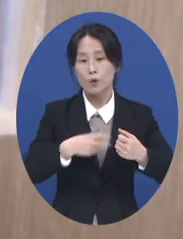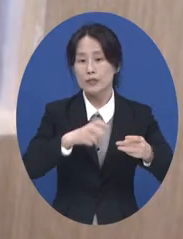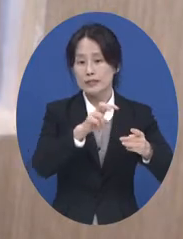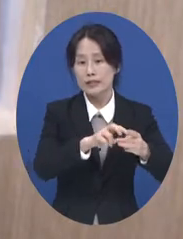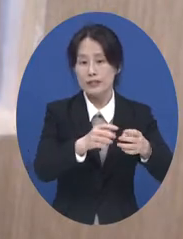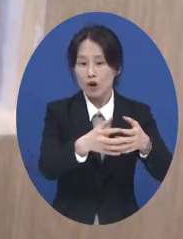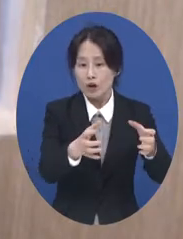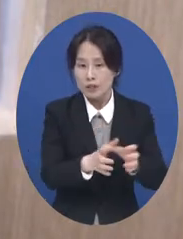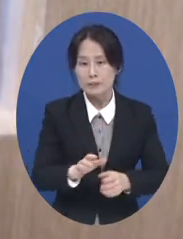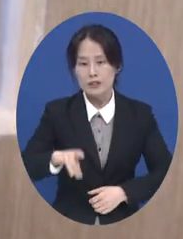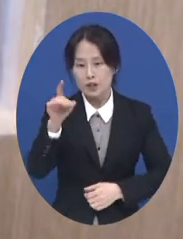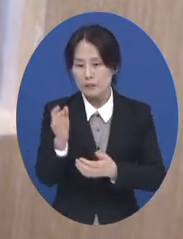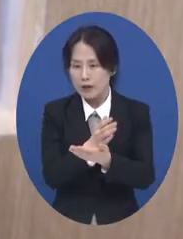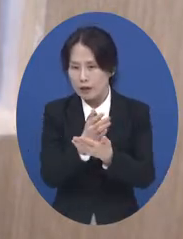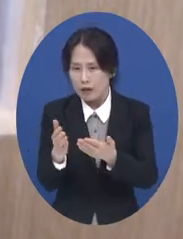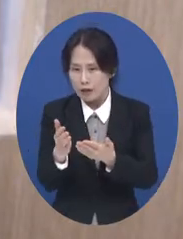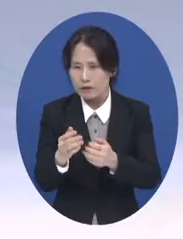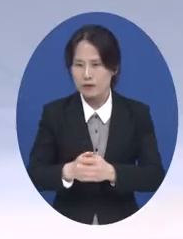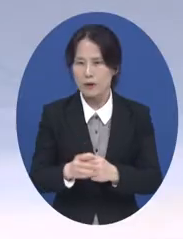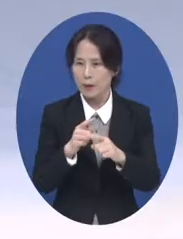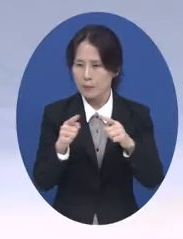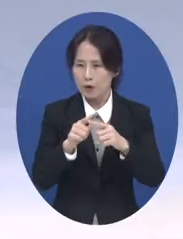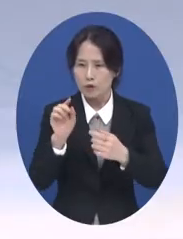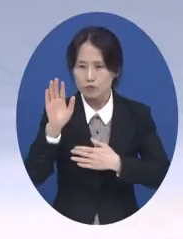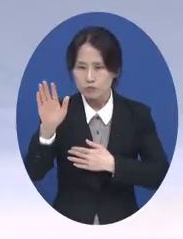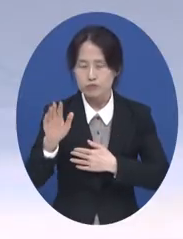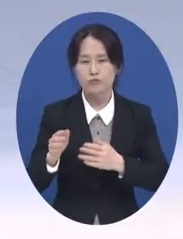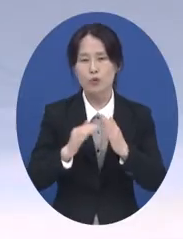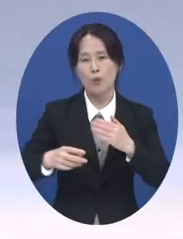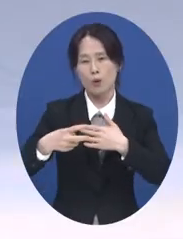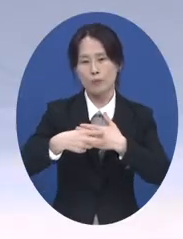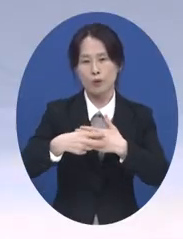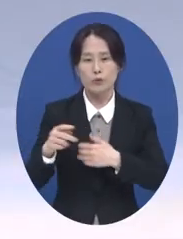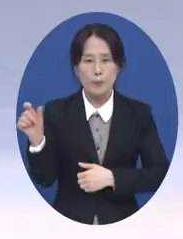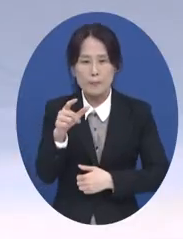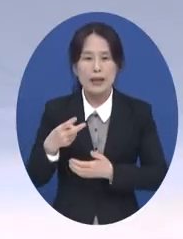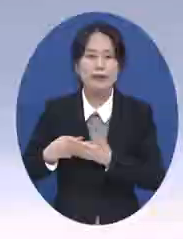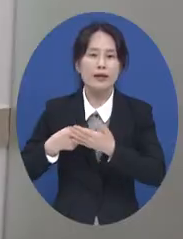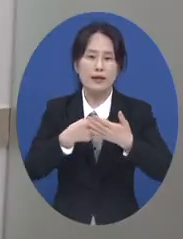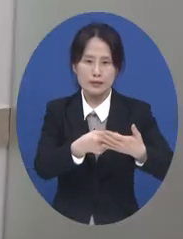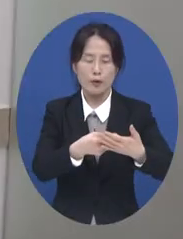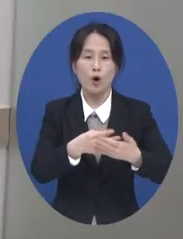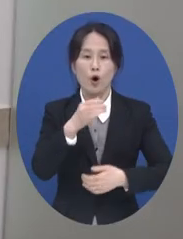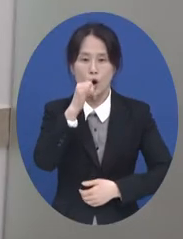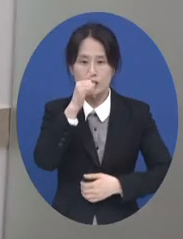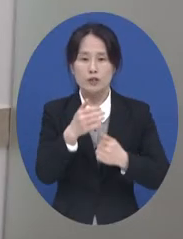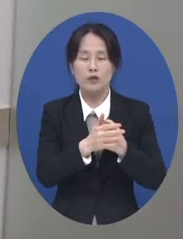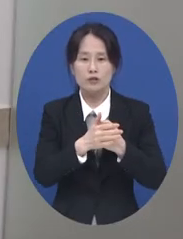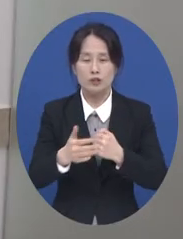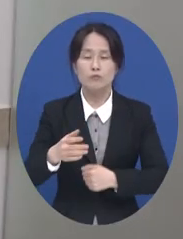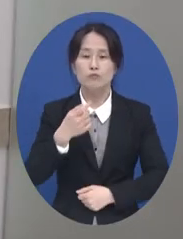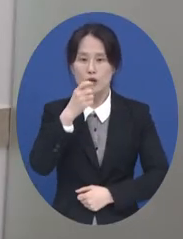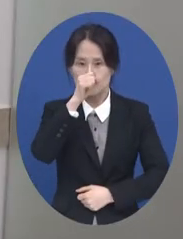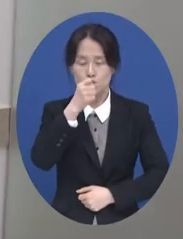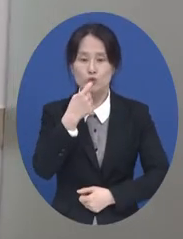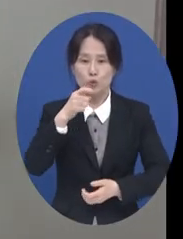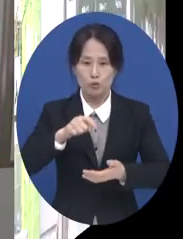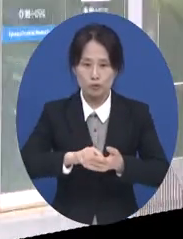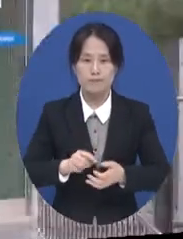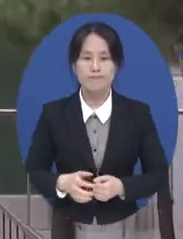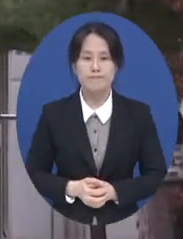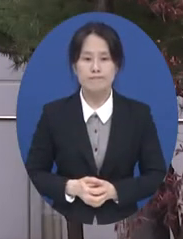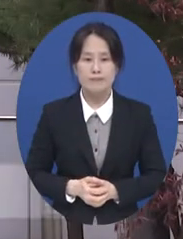정신건강복지센터 응급대응팀이 초기 선별과 적합성 평가 후 공공병상으로 신속히 인계하기 때문에